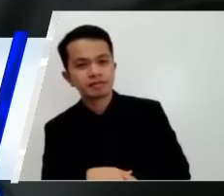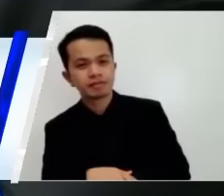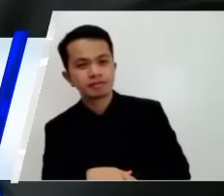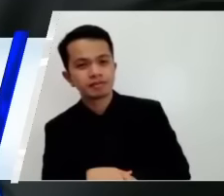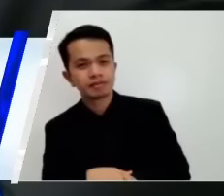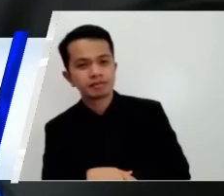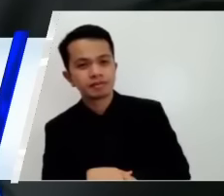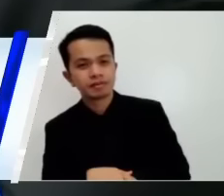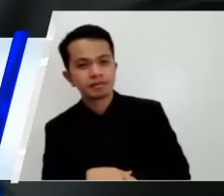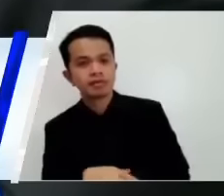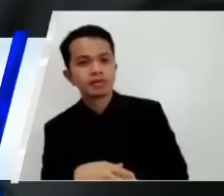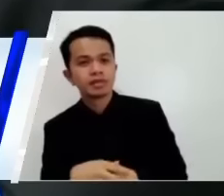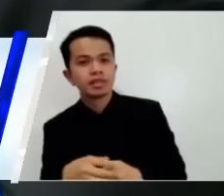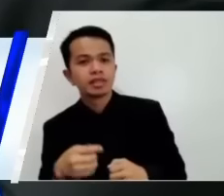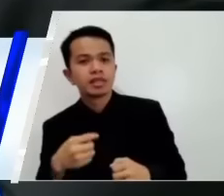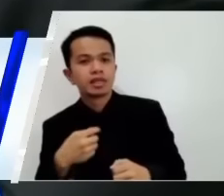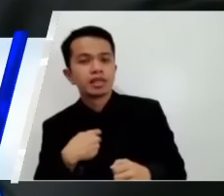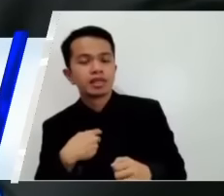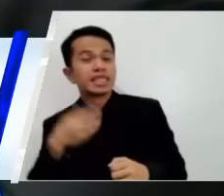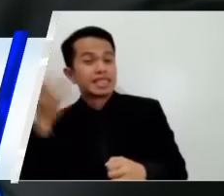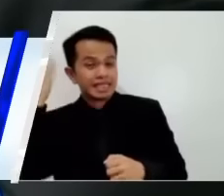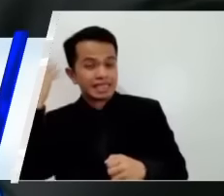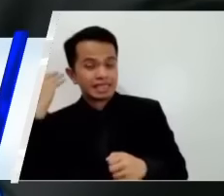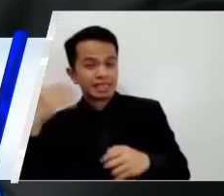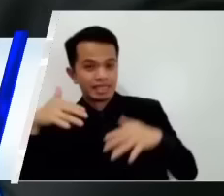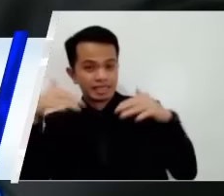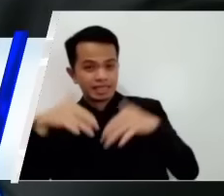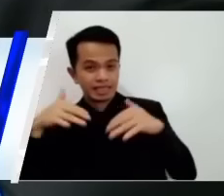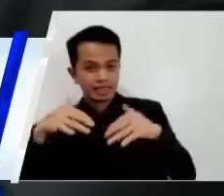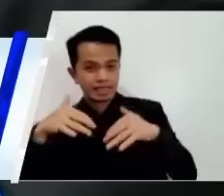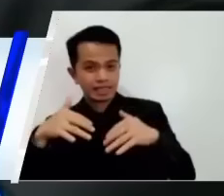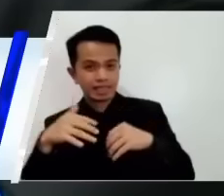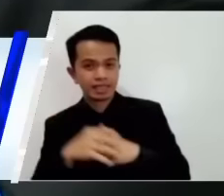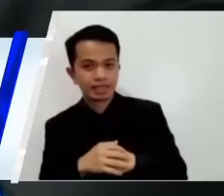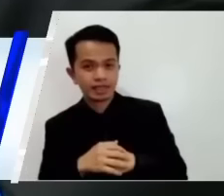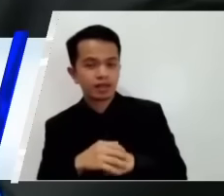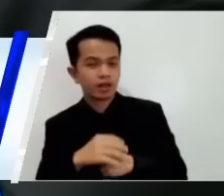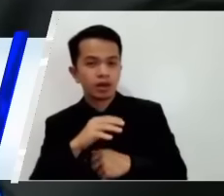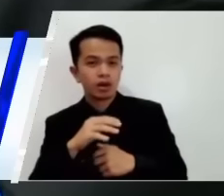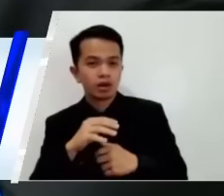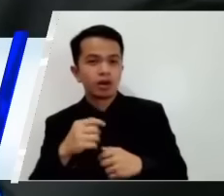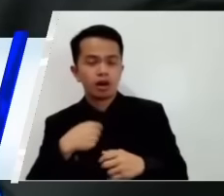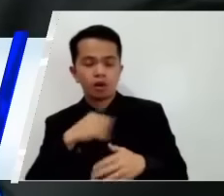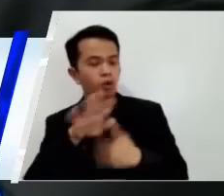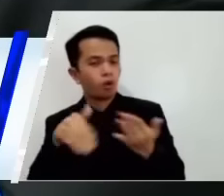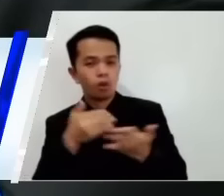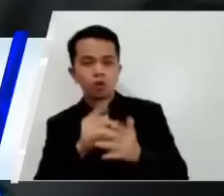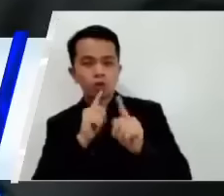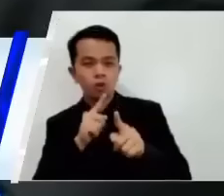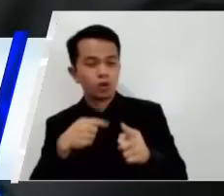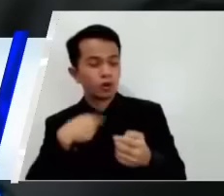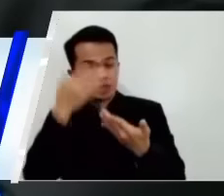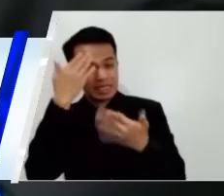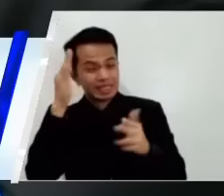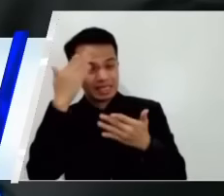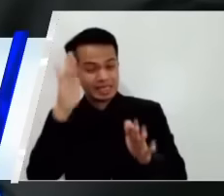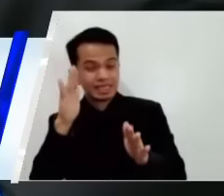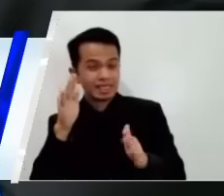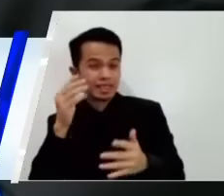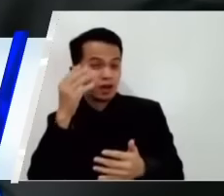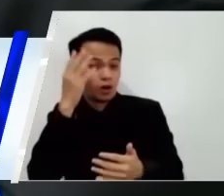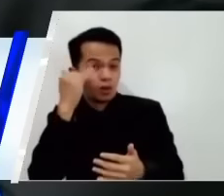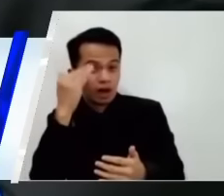nakaraan po na Senate hearing. Kaya po, lahat na lang po naging sagot ko po is I don't know, hindi ko po alam. Dahil ayoko